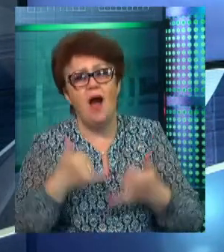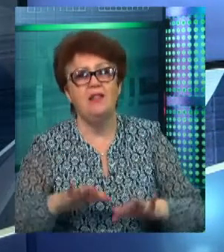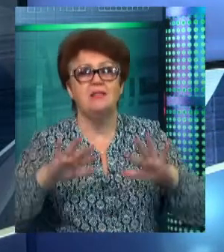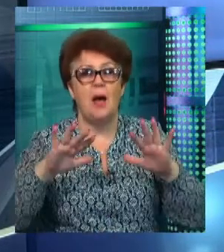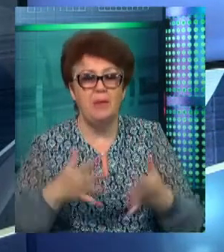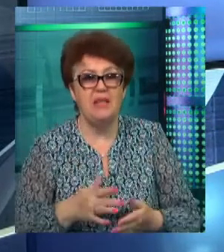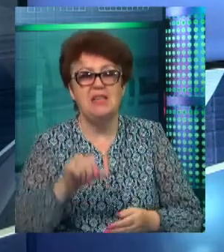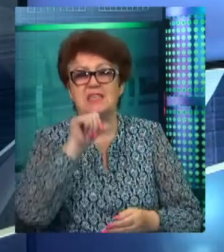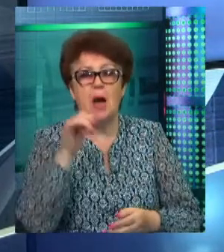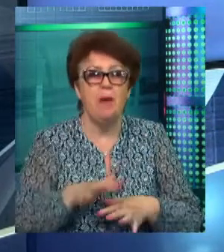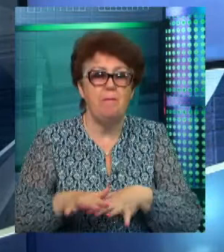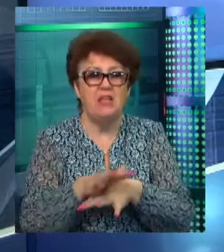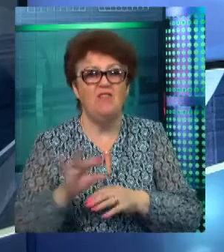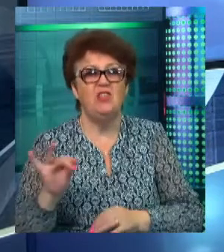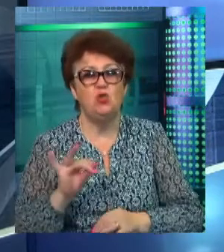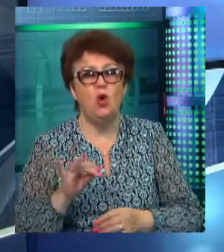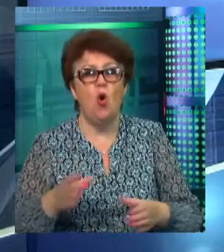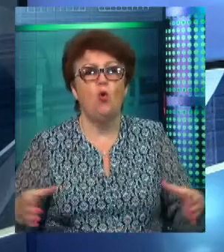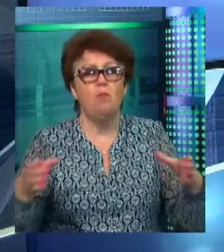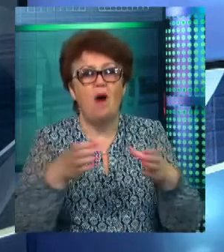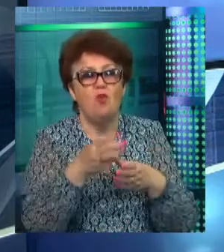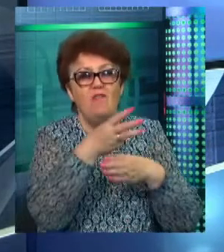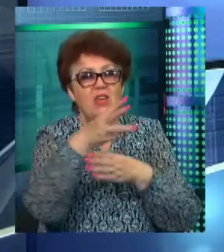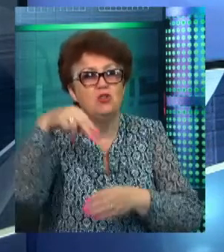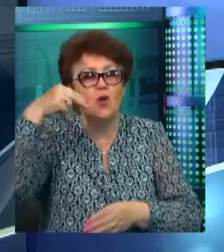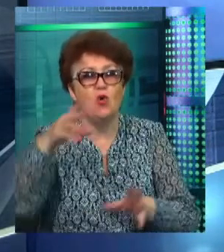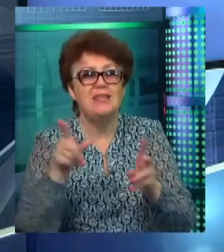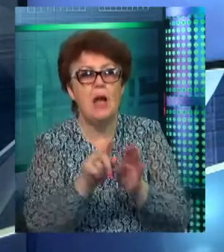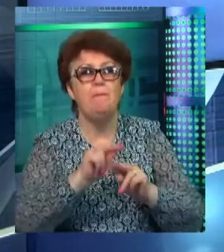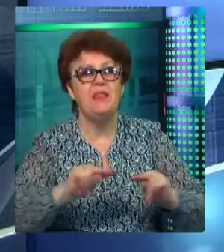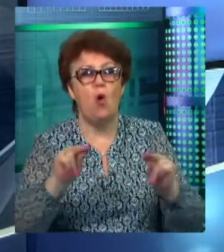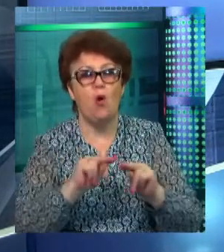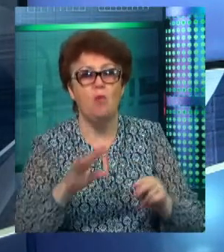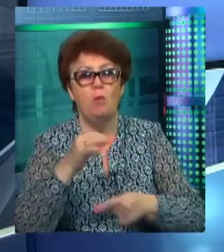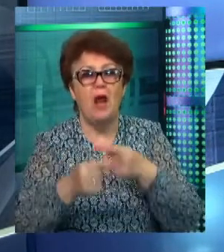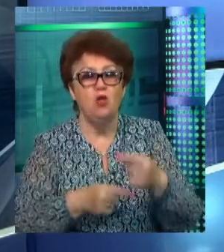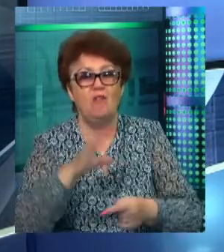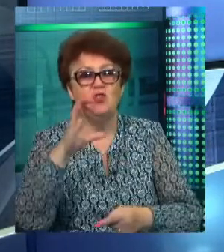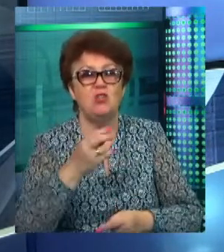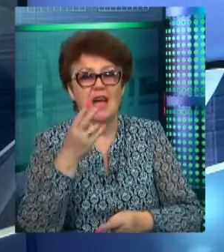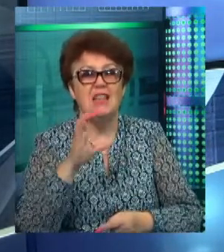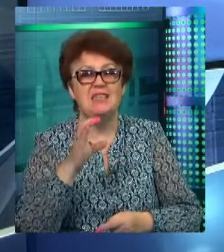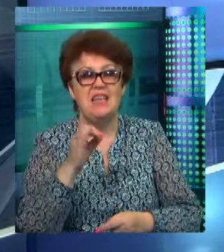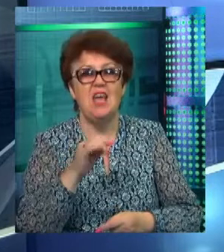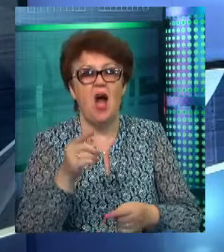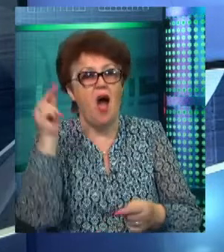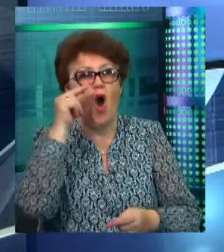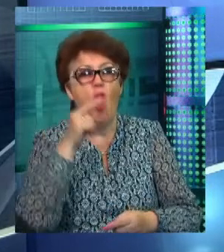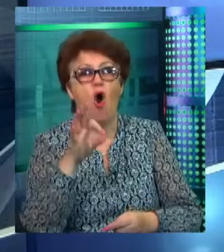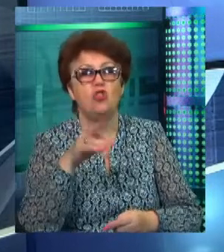самой массовой в истории групповой ведет звонок с педагогами он пройдет в социальной сети одноклассники